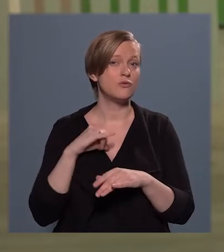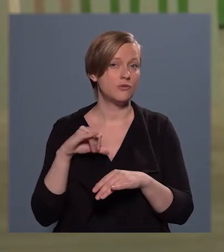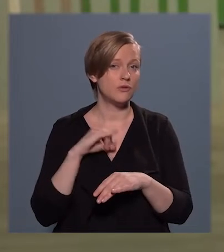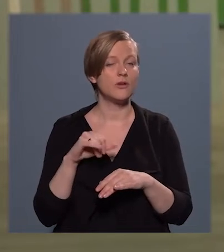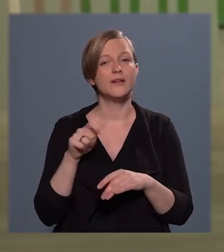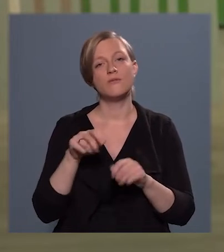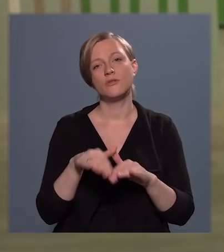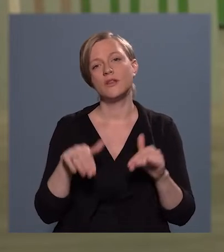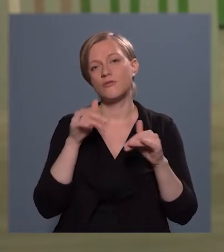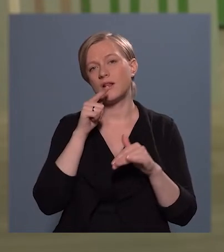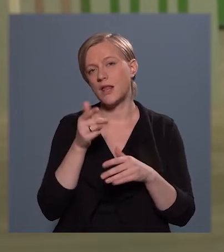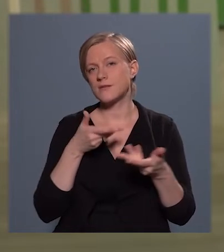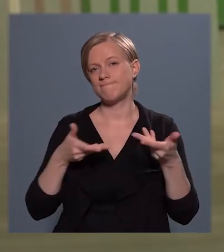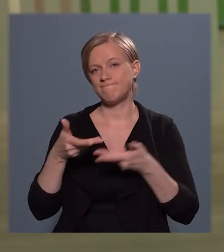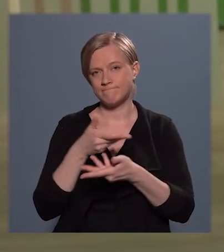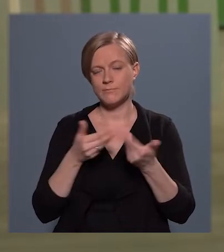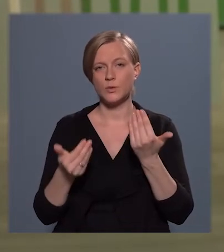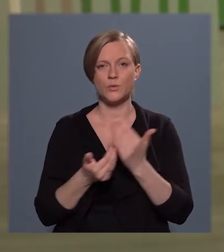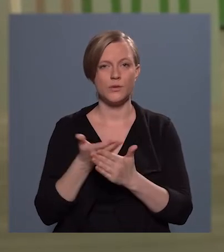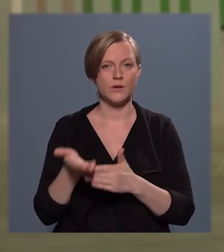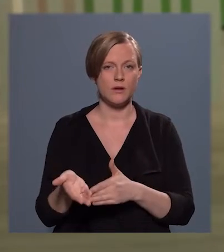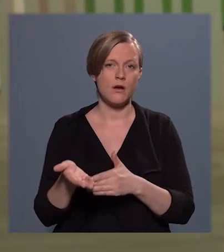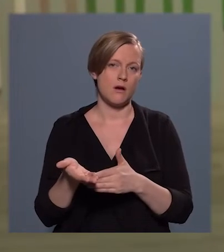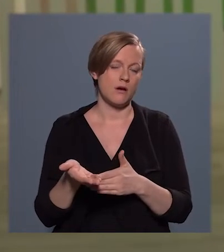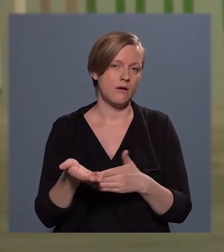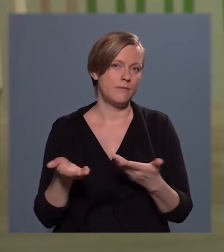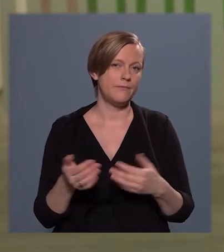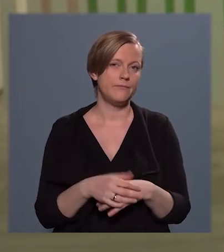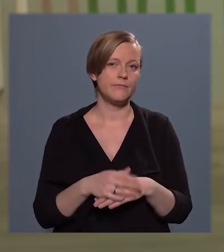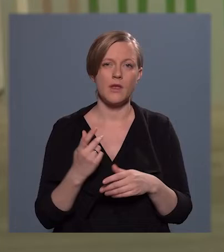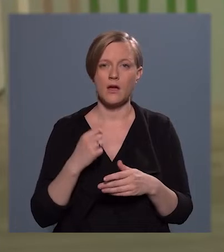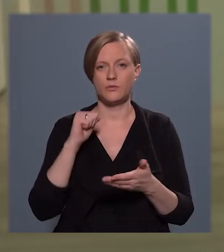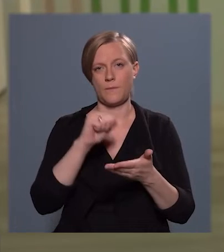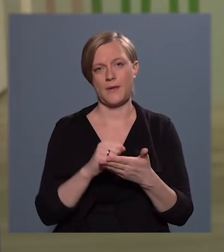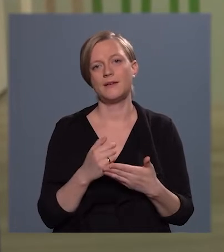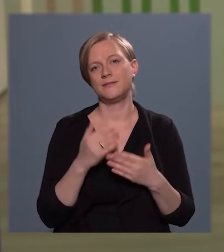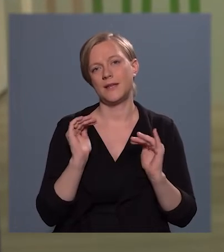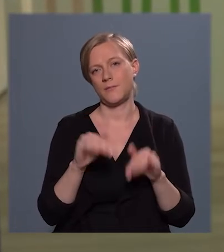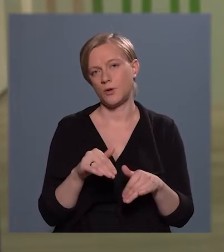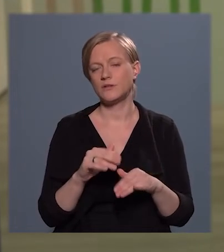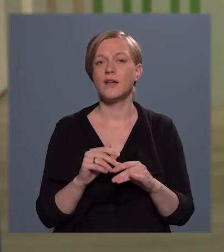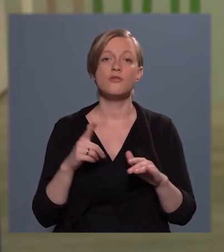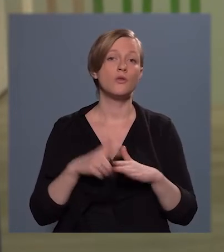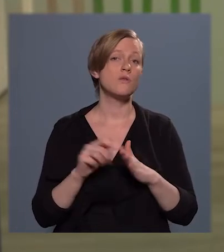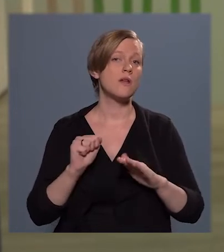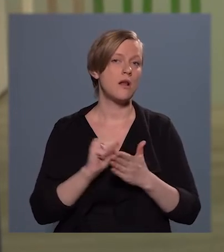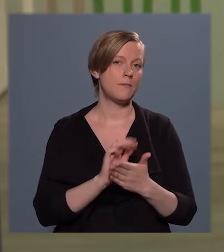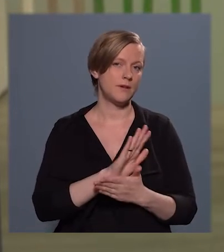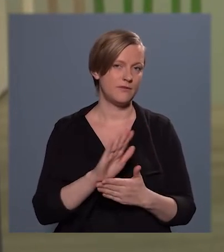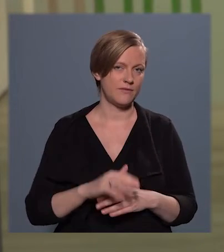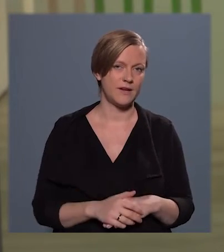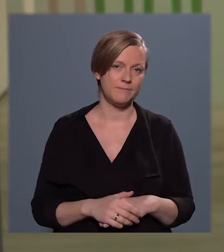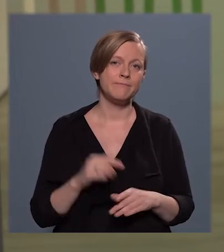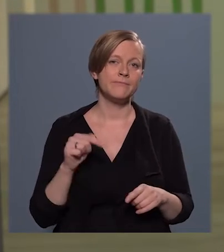képviselőtestület fogja tárgyalni az újabb adomány támogatást a közalapítványnak, hiszen ezt